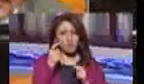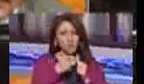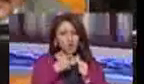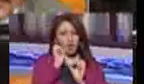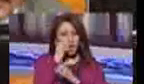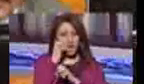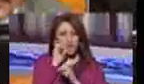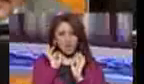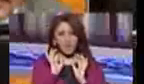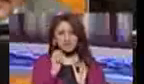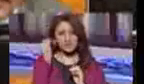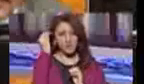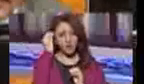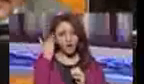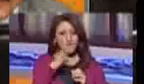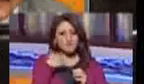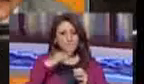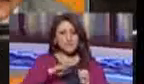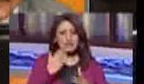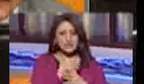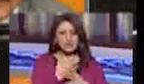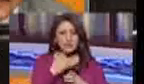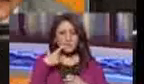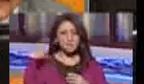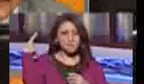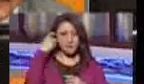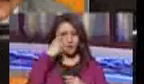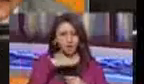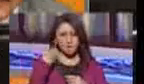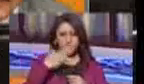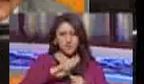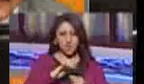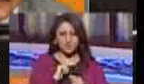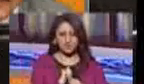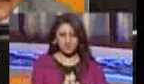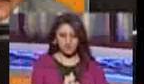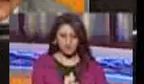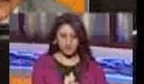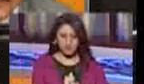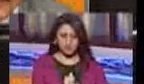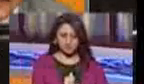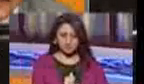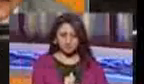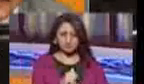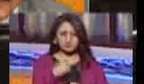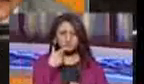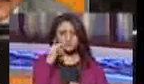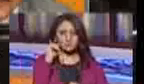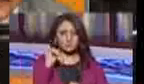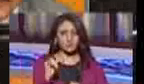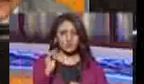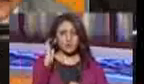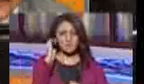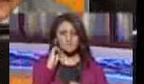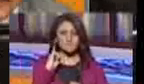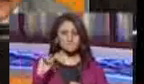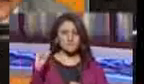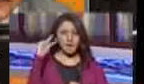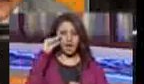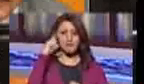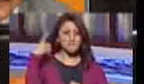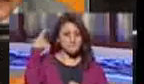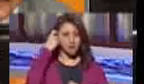المعلومات. طيب الطلقات الحيه دي يا دكتور عماد، يعني هل هي طلقات؟ ما هو محمد الجندي ما فيهوش طلقات. امال في